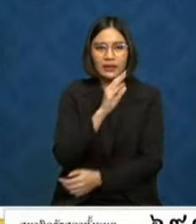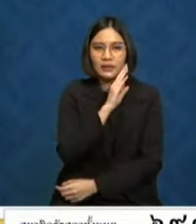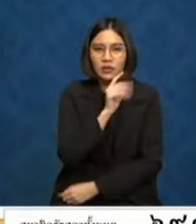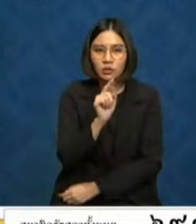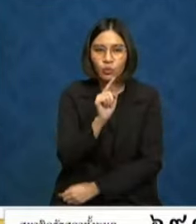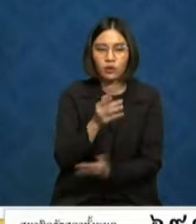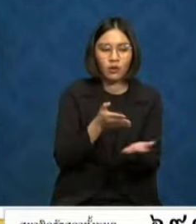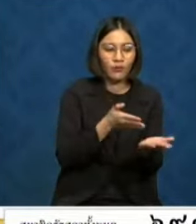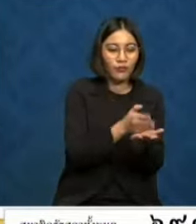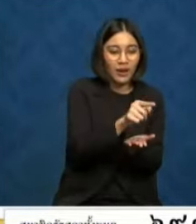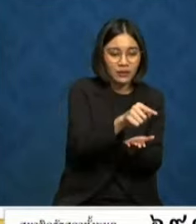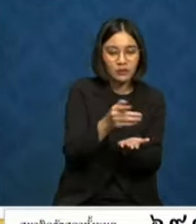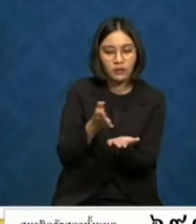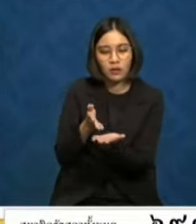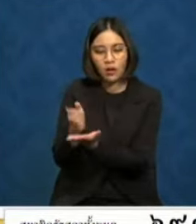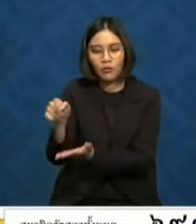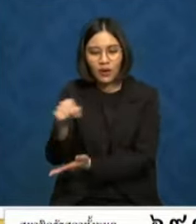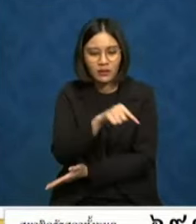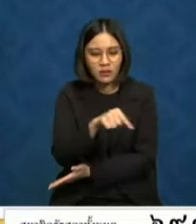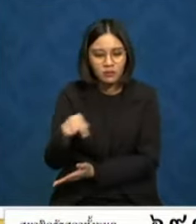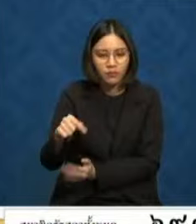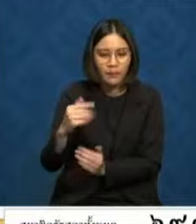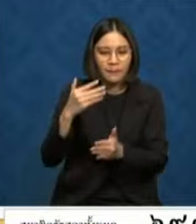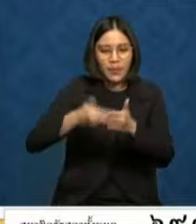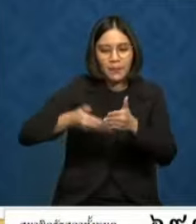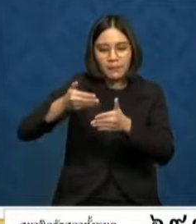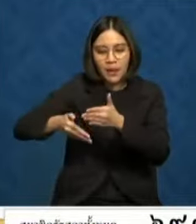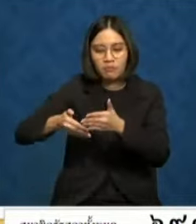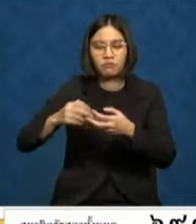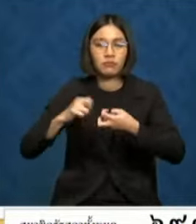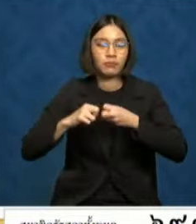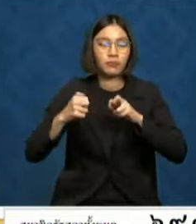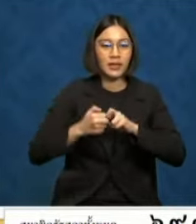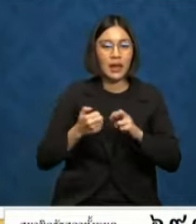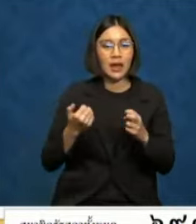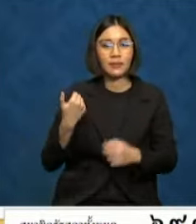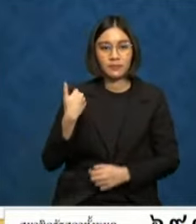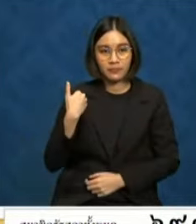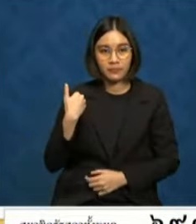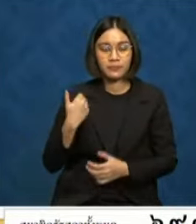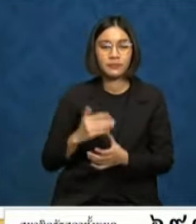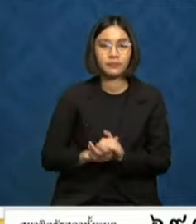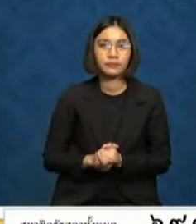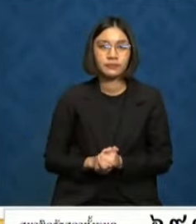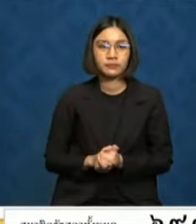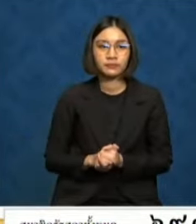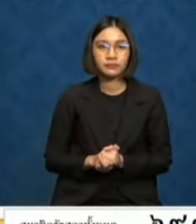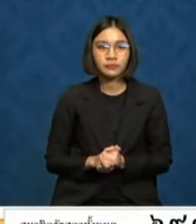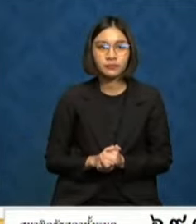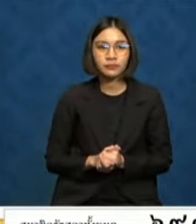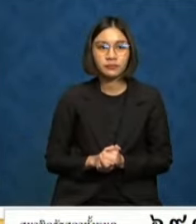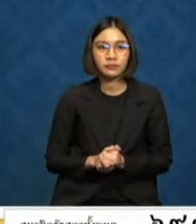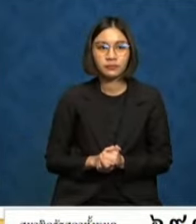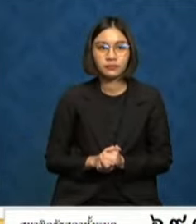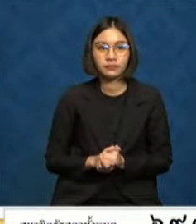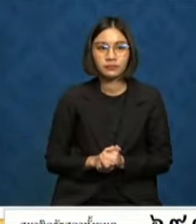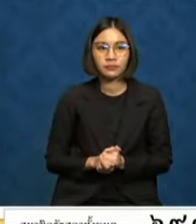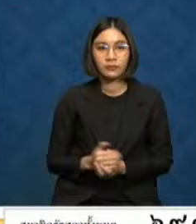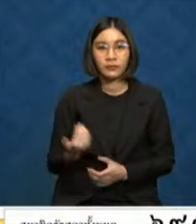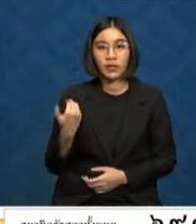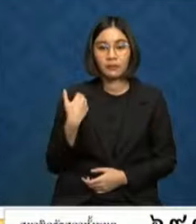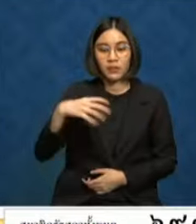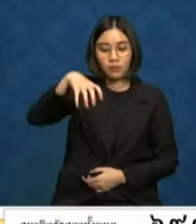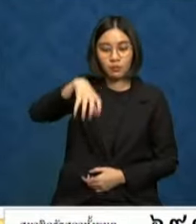อฝ่ายหนึ่งฝ่ายใดมีข้อจำกัดหรือมีปัญหาที่เกิดขึ้นการที่เรามี